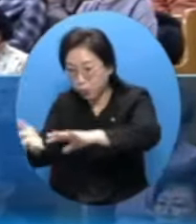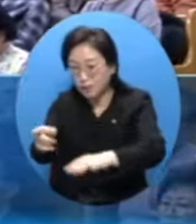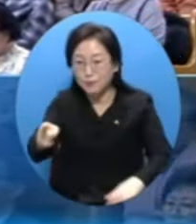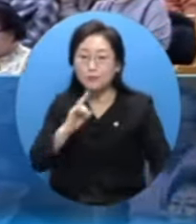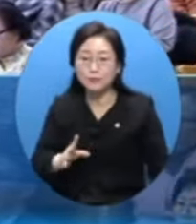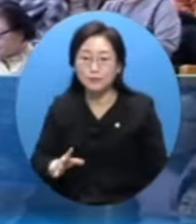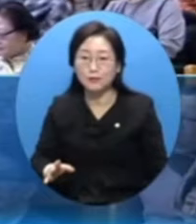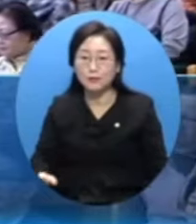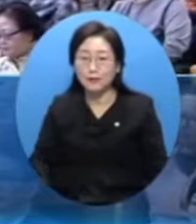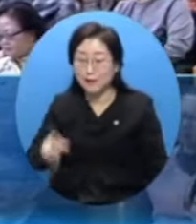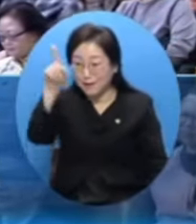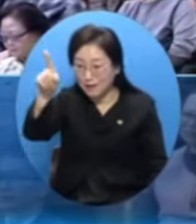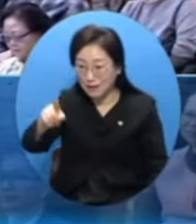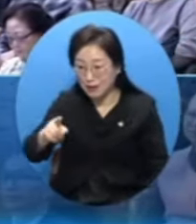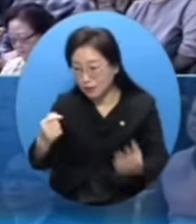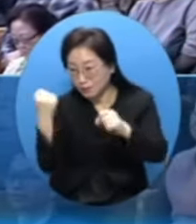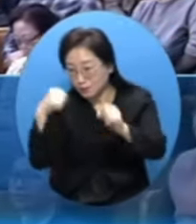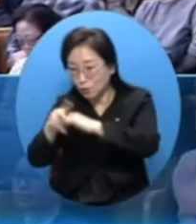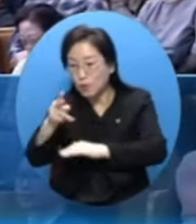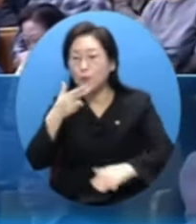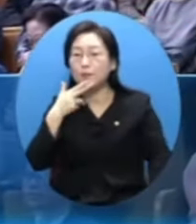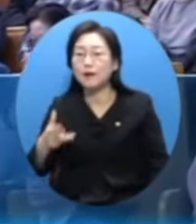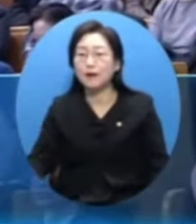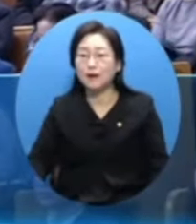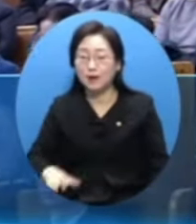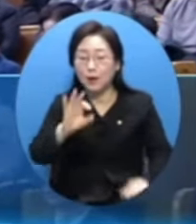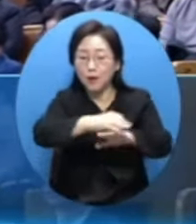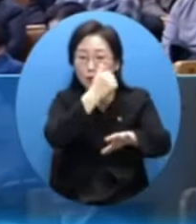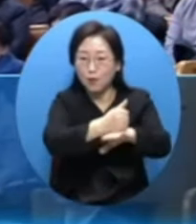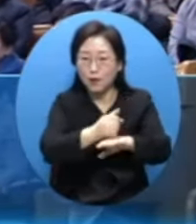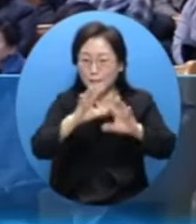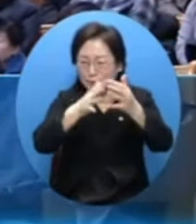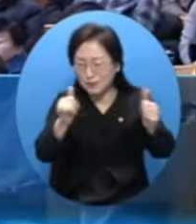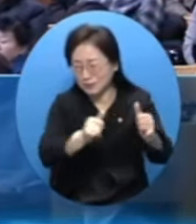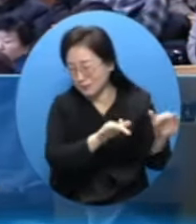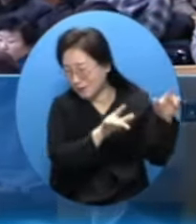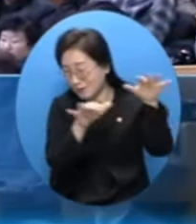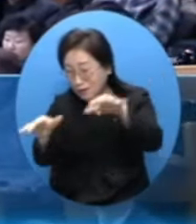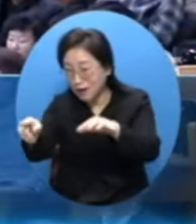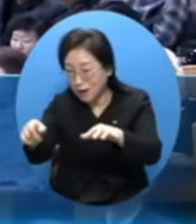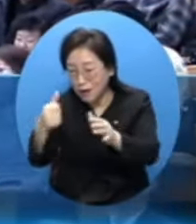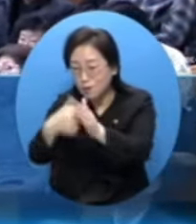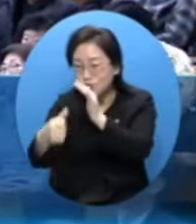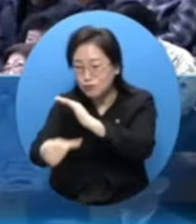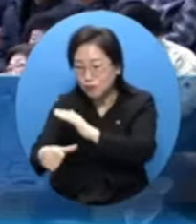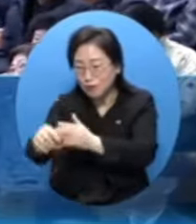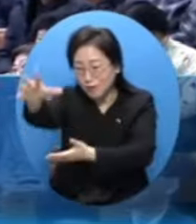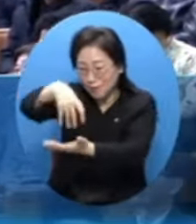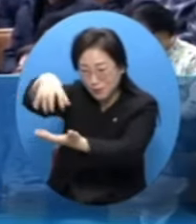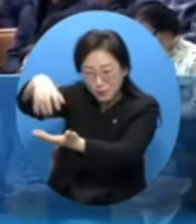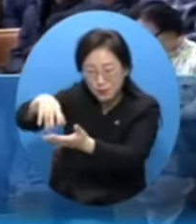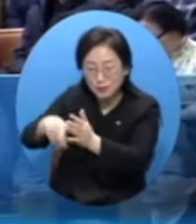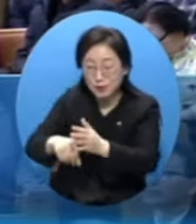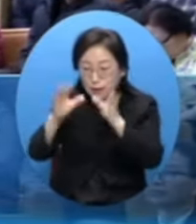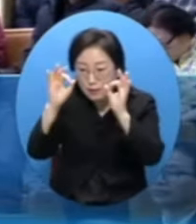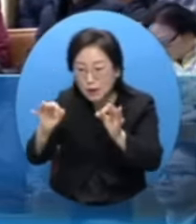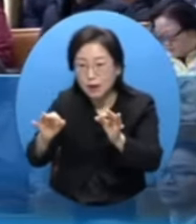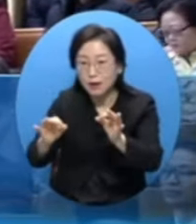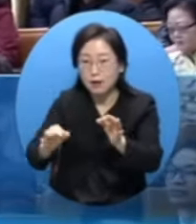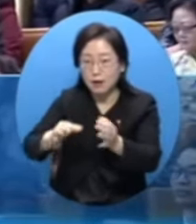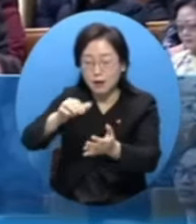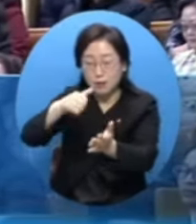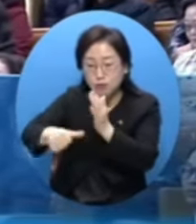뿐이요 한 사람도 피한 자가 없는지라. 여호사밧과 그의 백성이 가서 적군의 물건을 탈취할 새 본즉 그 가운데